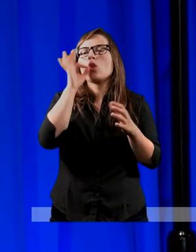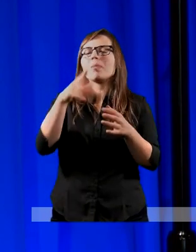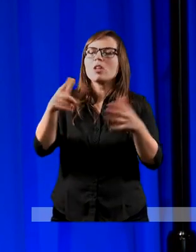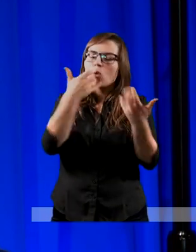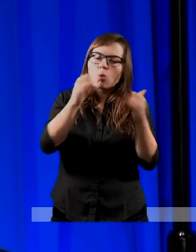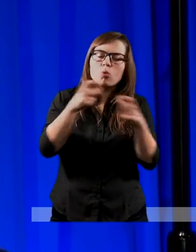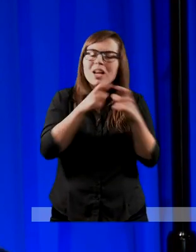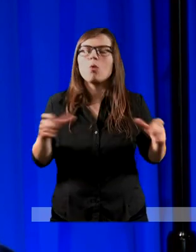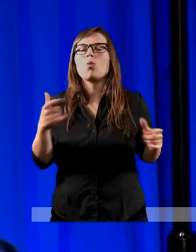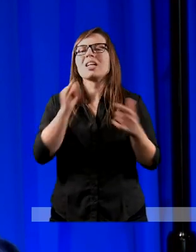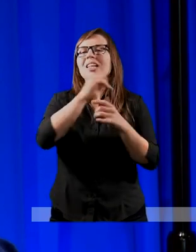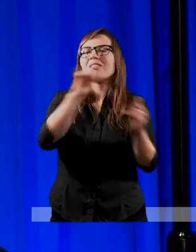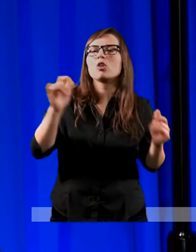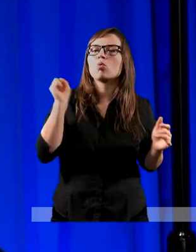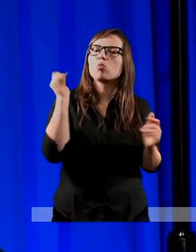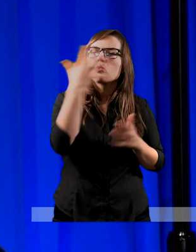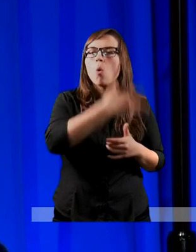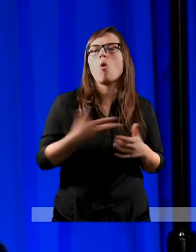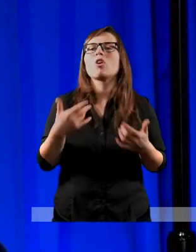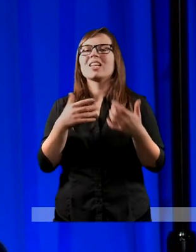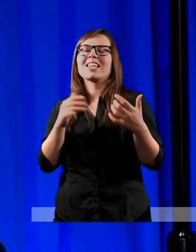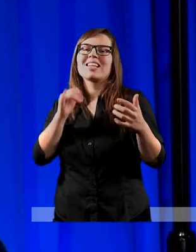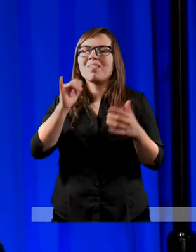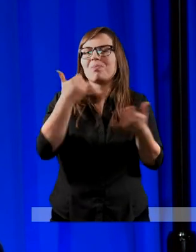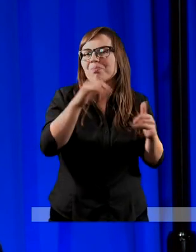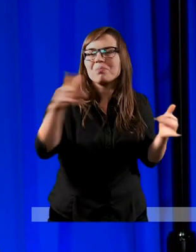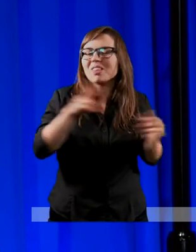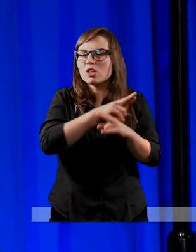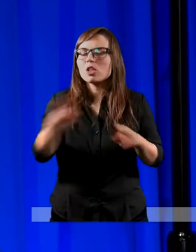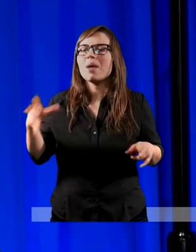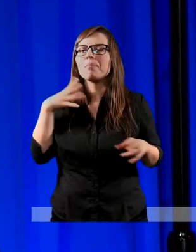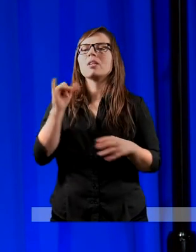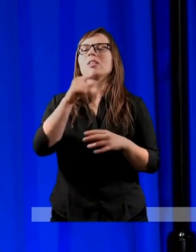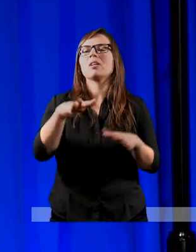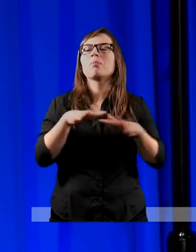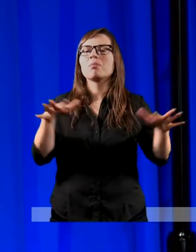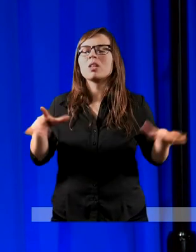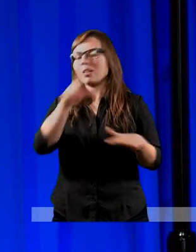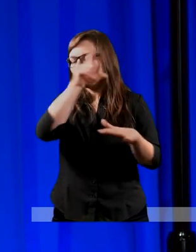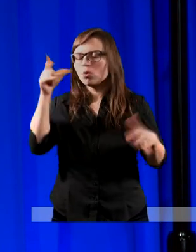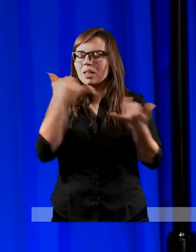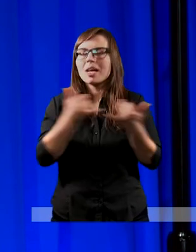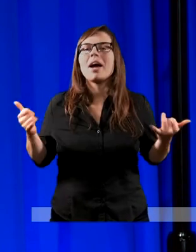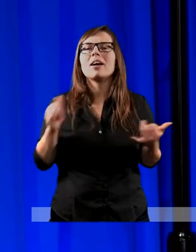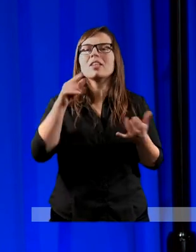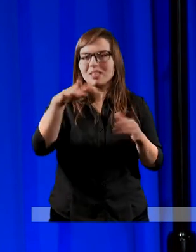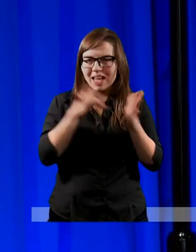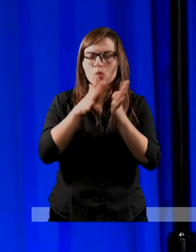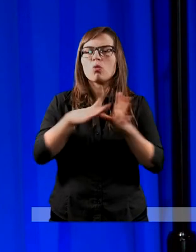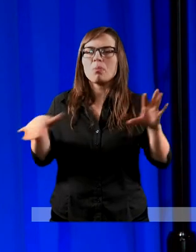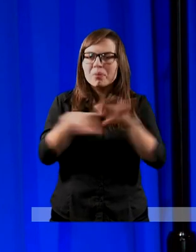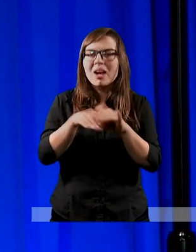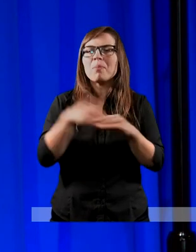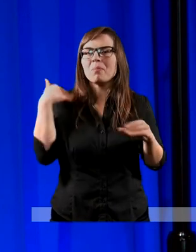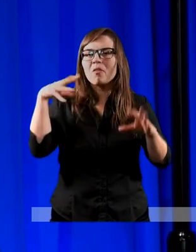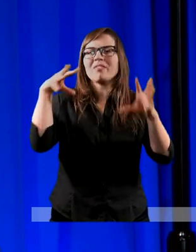różne uczty, i grzesznicy, cudzołożnice były, i dużej maści inni ludzie. Jezus przybywał,